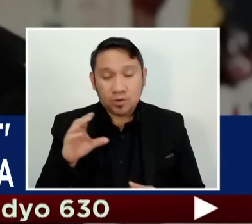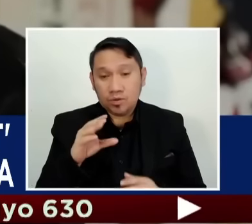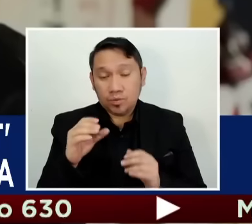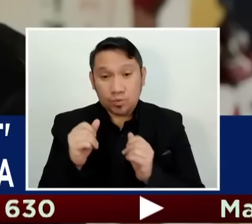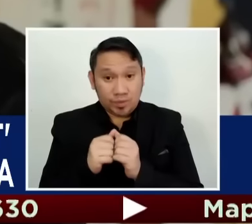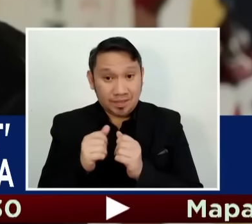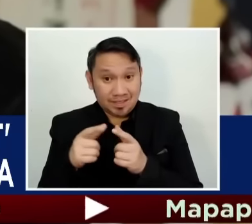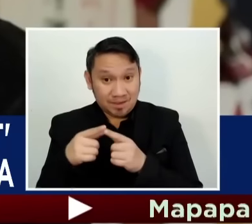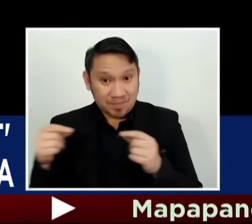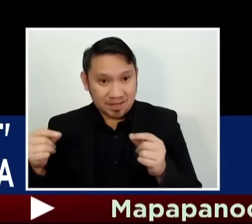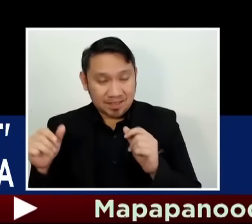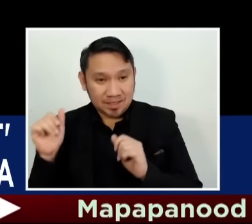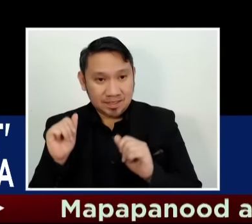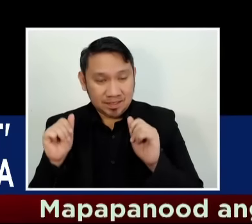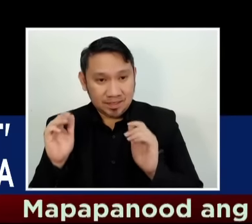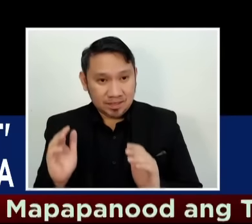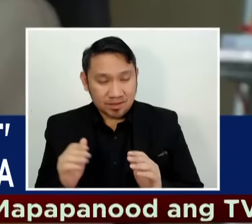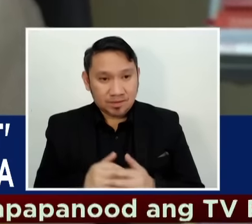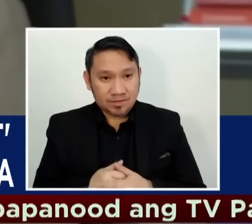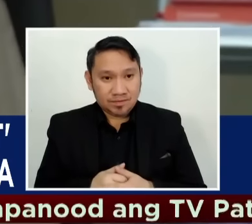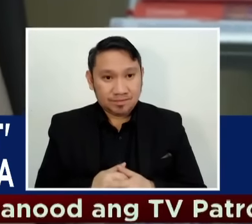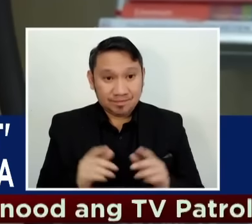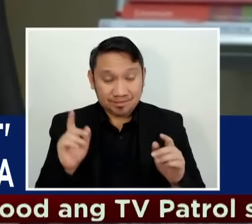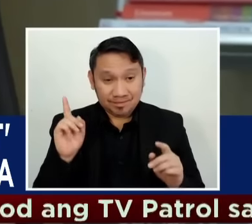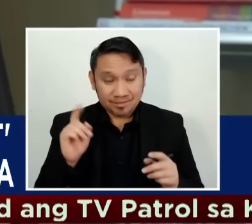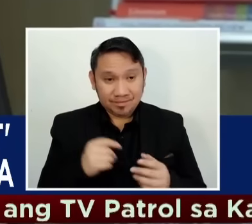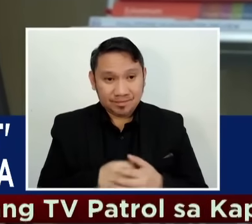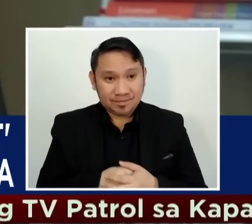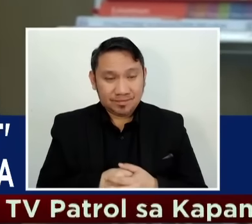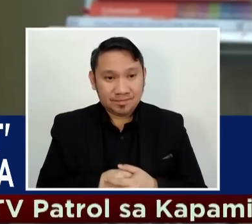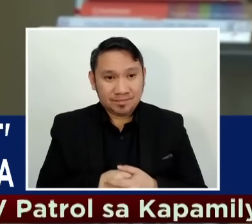Hira sa upcoming film na Cross Point. Trying to make